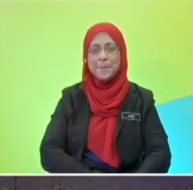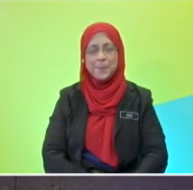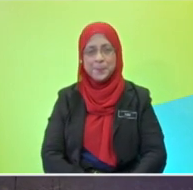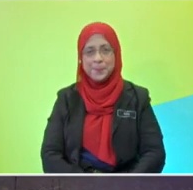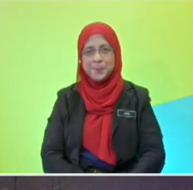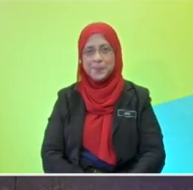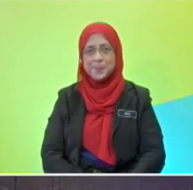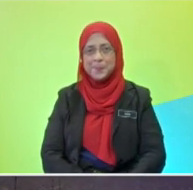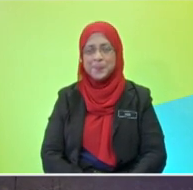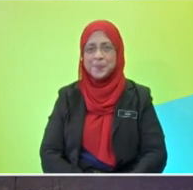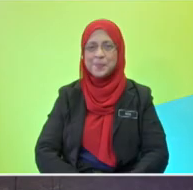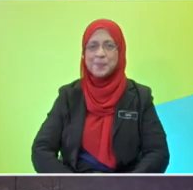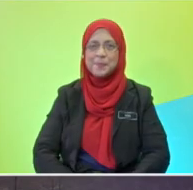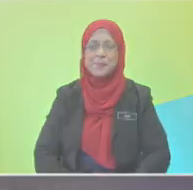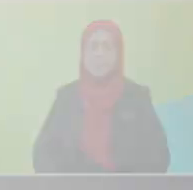TVM